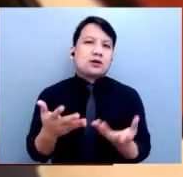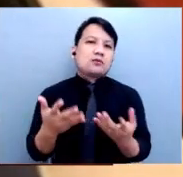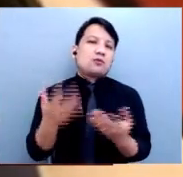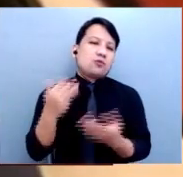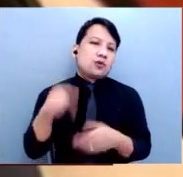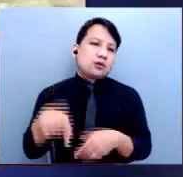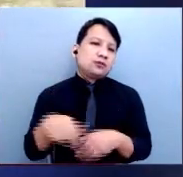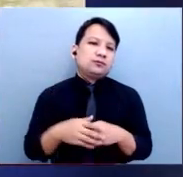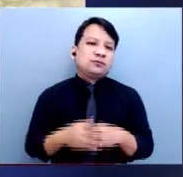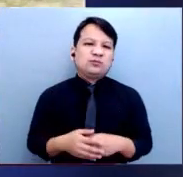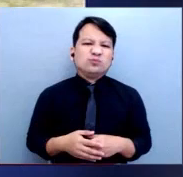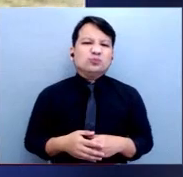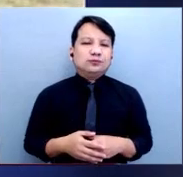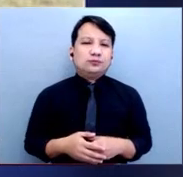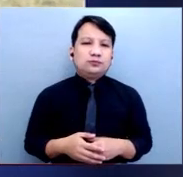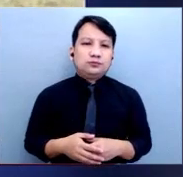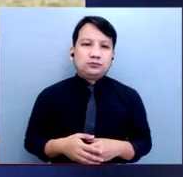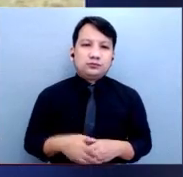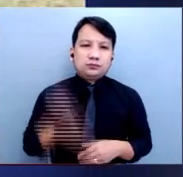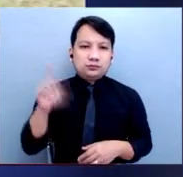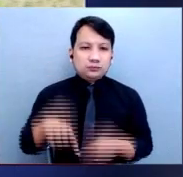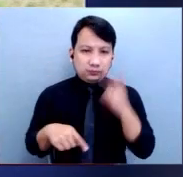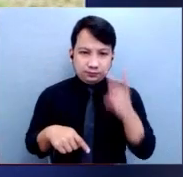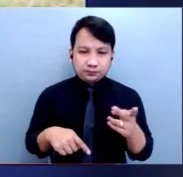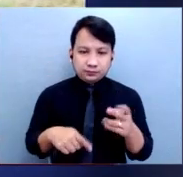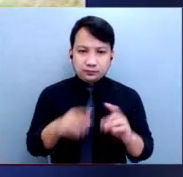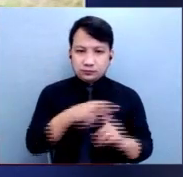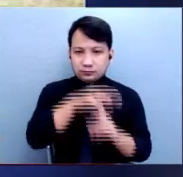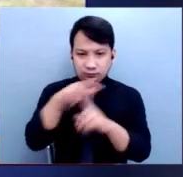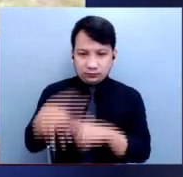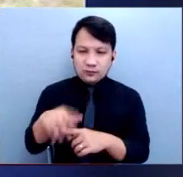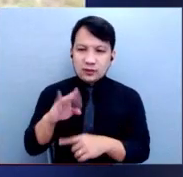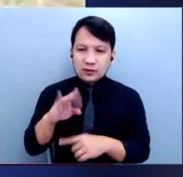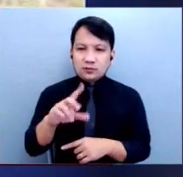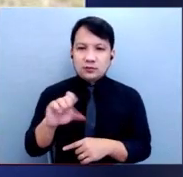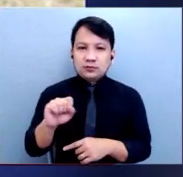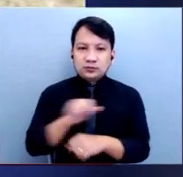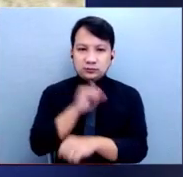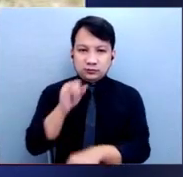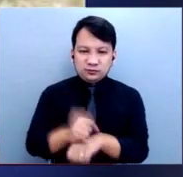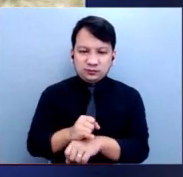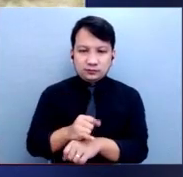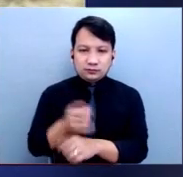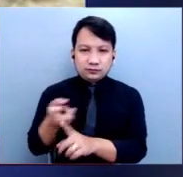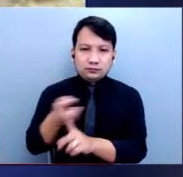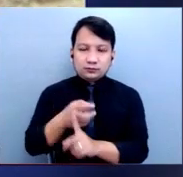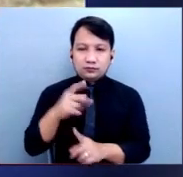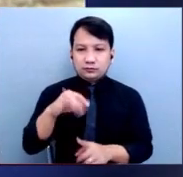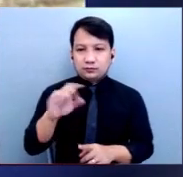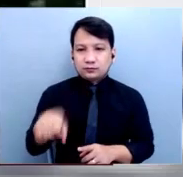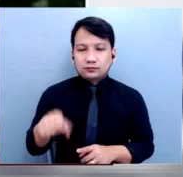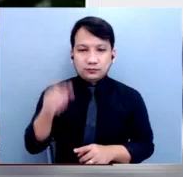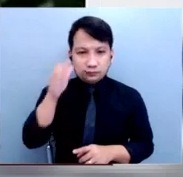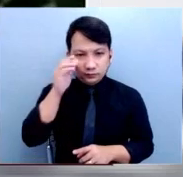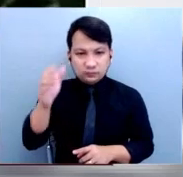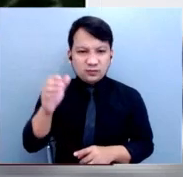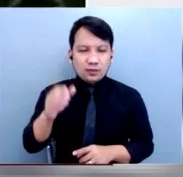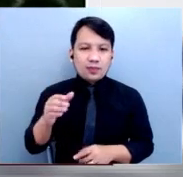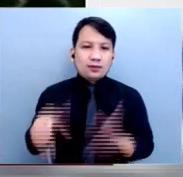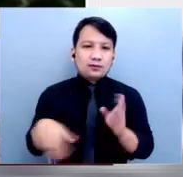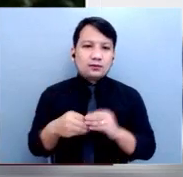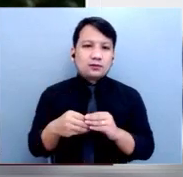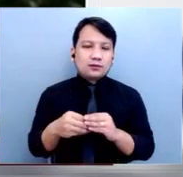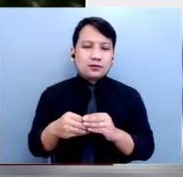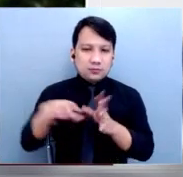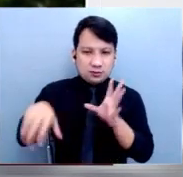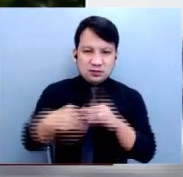sumubsob. Hindi na nga ito nakarating pa sa Balisin Island para sunduin si PNP Chief Carlos. Naroon siya kasama